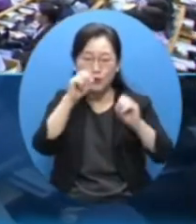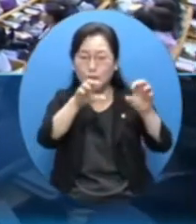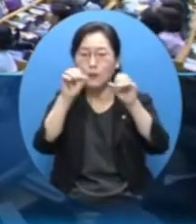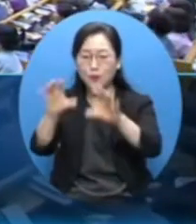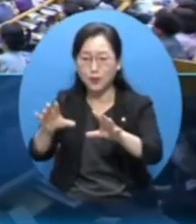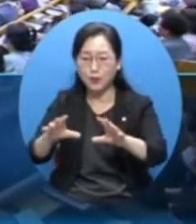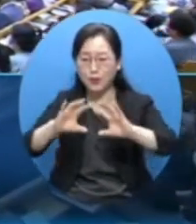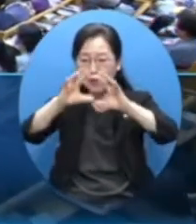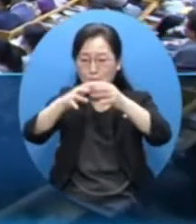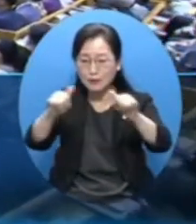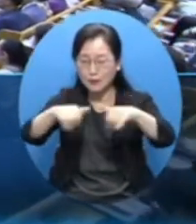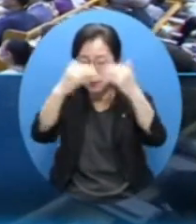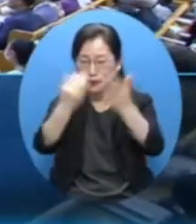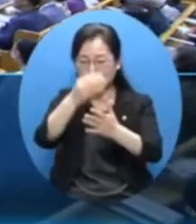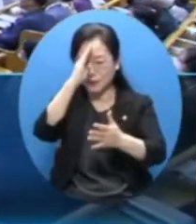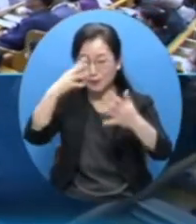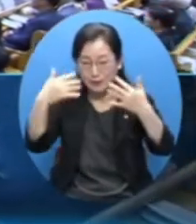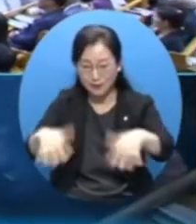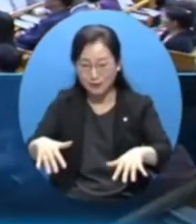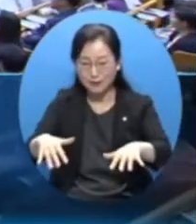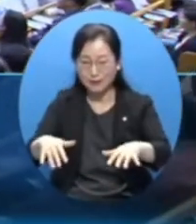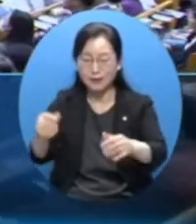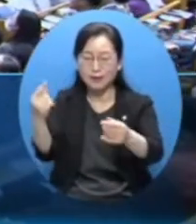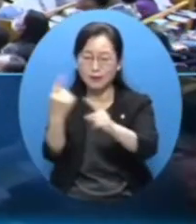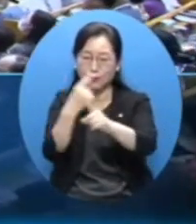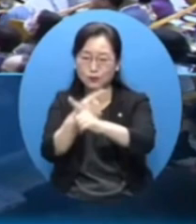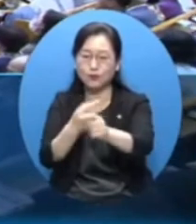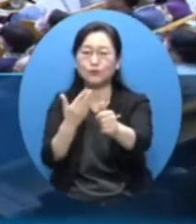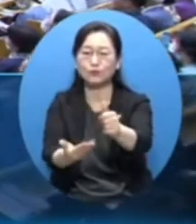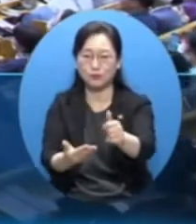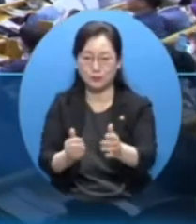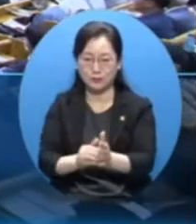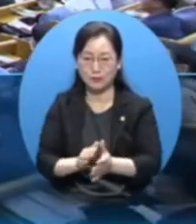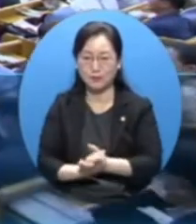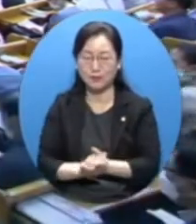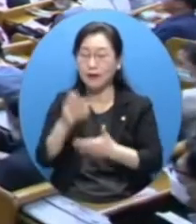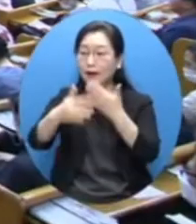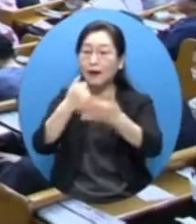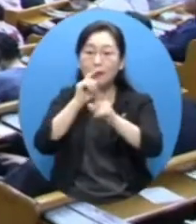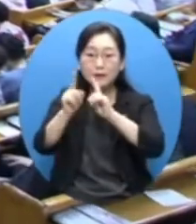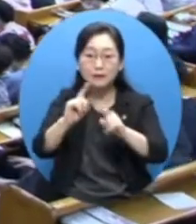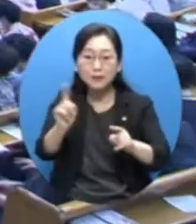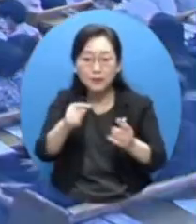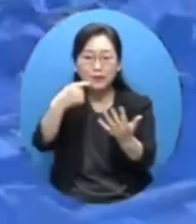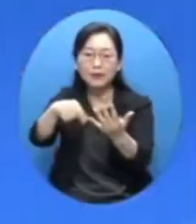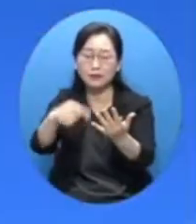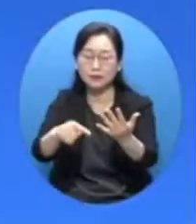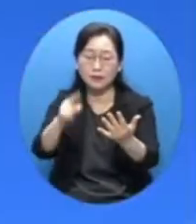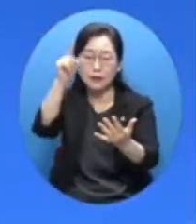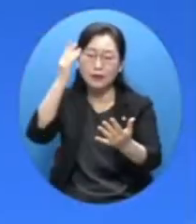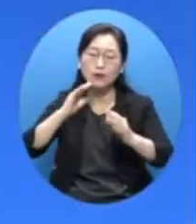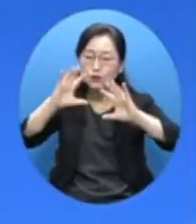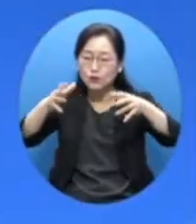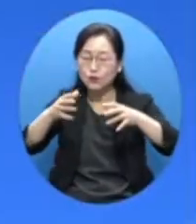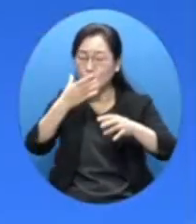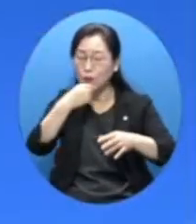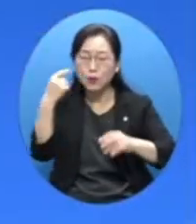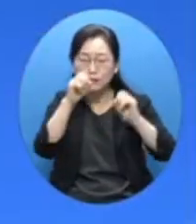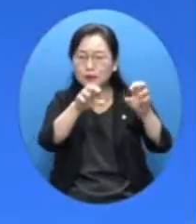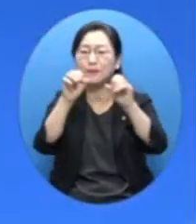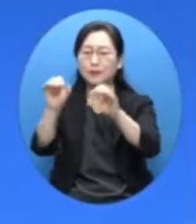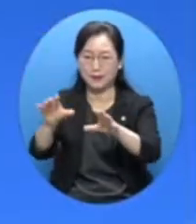백성의 모든 병과 모든 약물을 고치시니 하나님 말씀을 가르치시고 천국을 전파하셨습니다